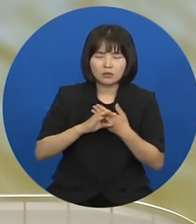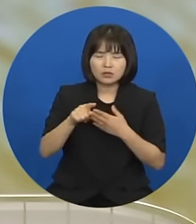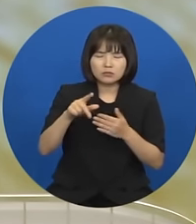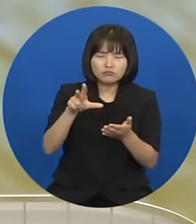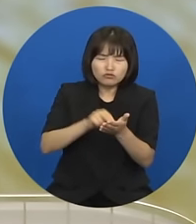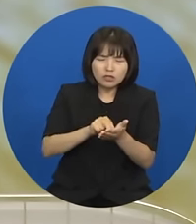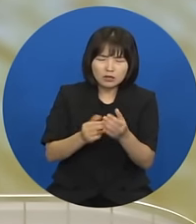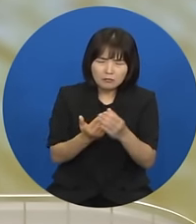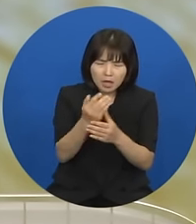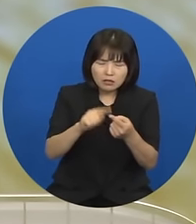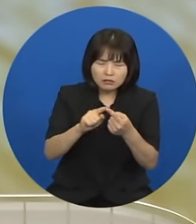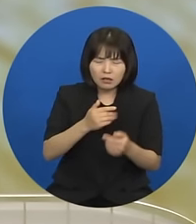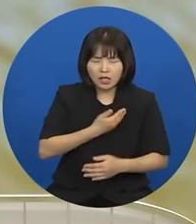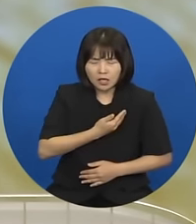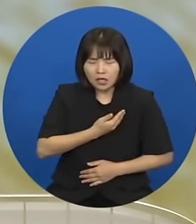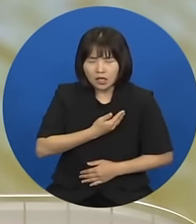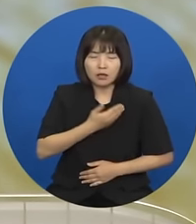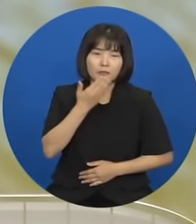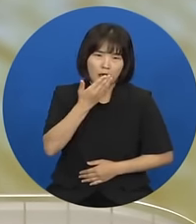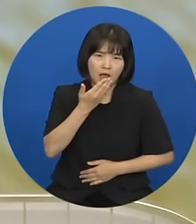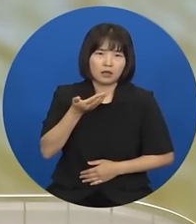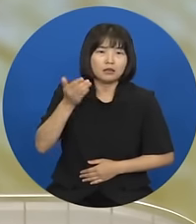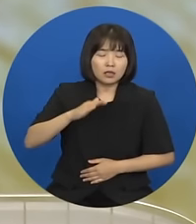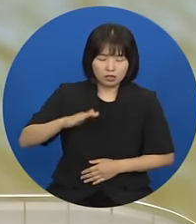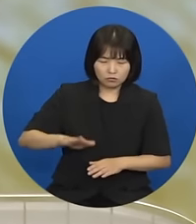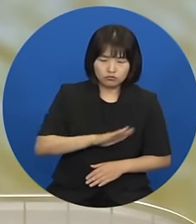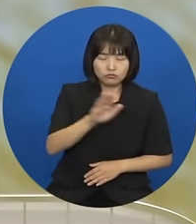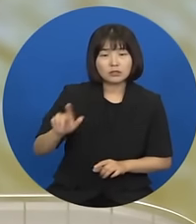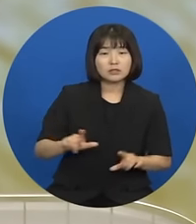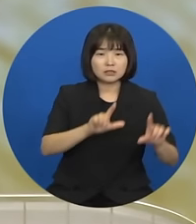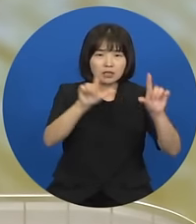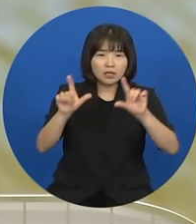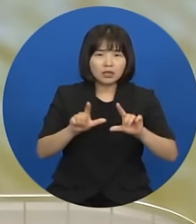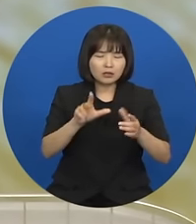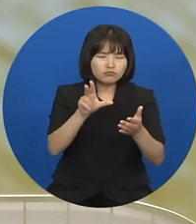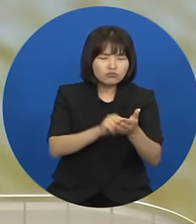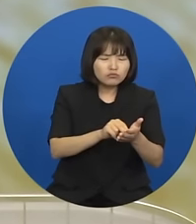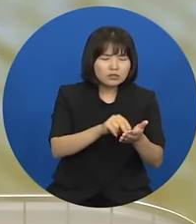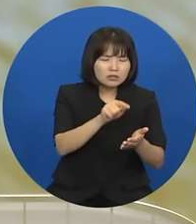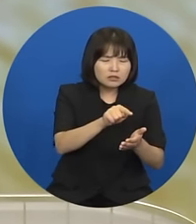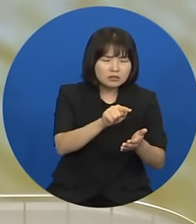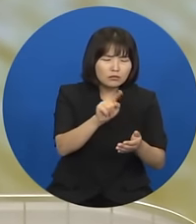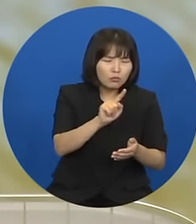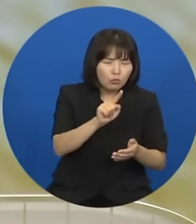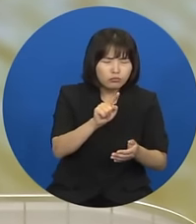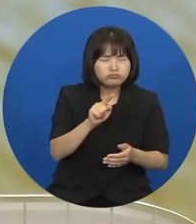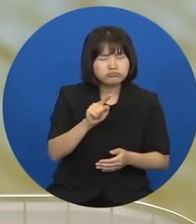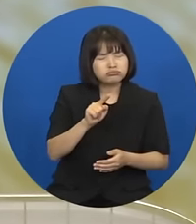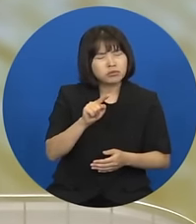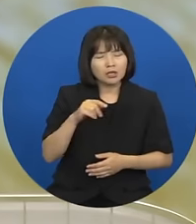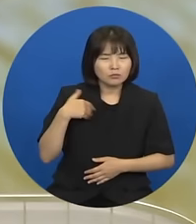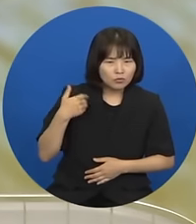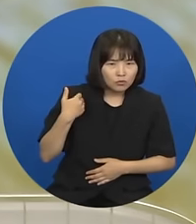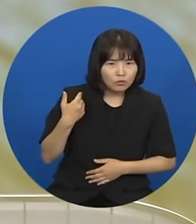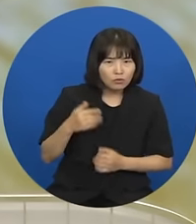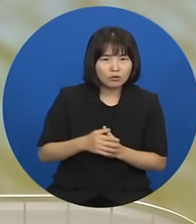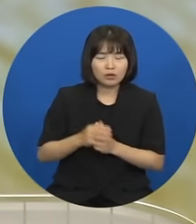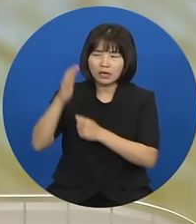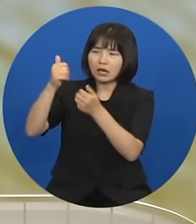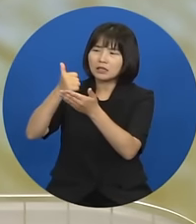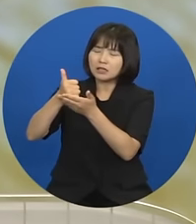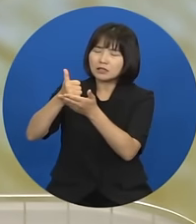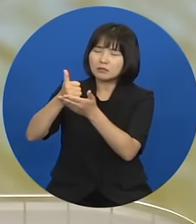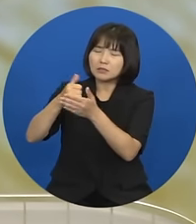있습니다. 그런데 우리의 삶에는 문제가 무엇인지도 모르겠고 이 문제를 통한 하나님의